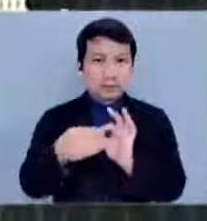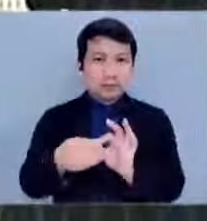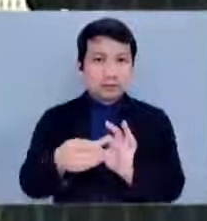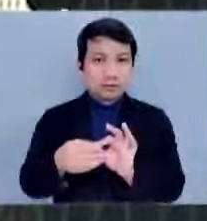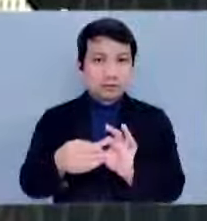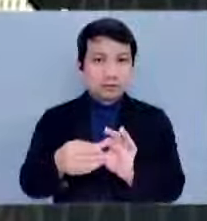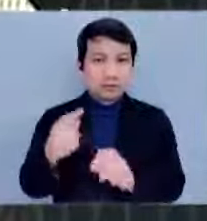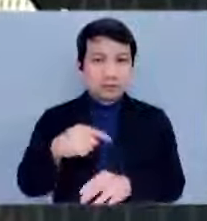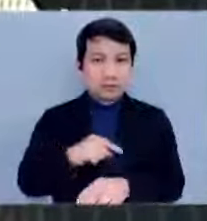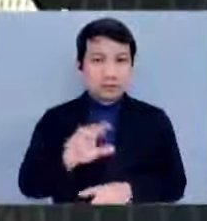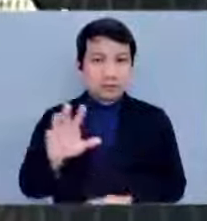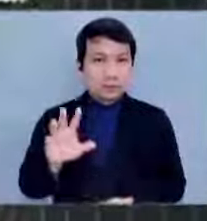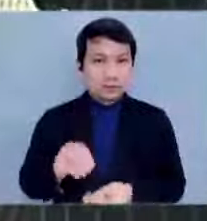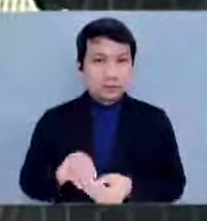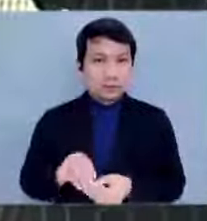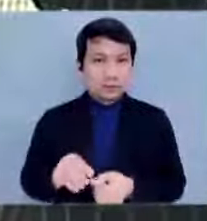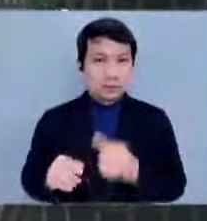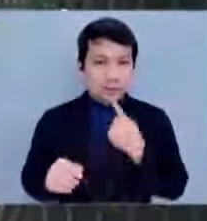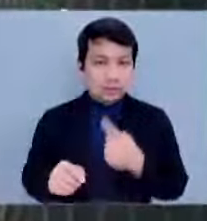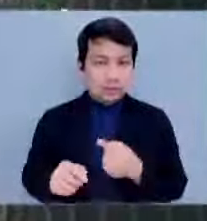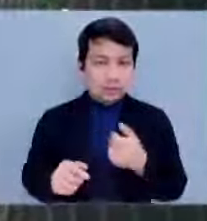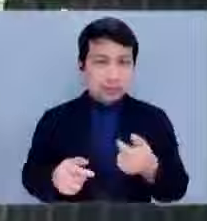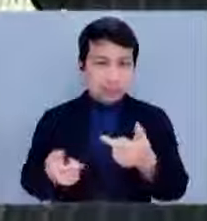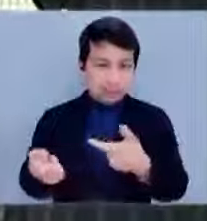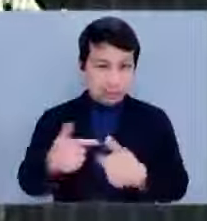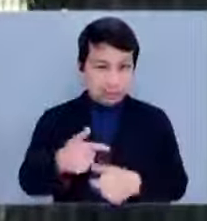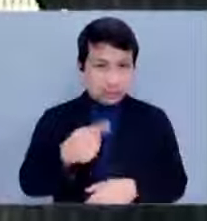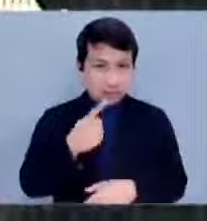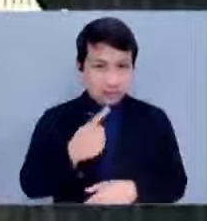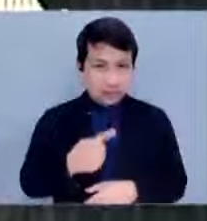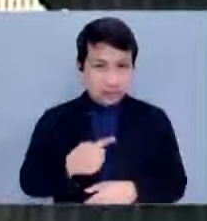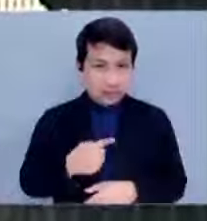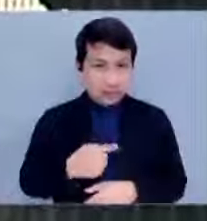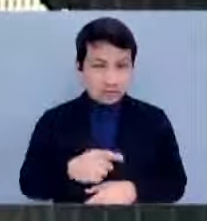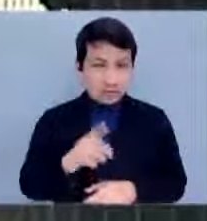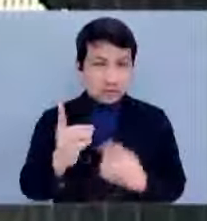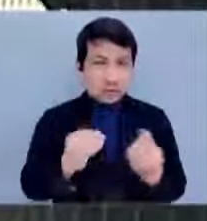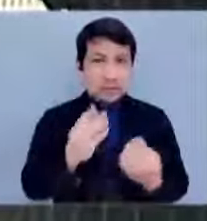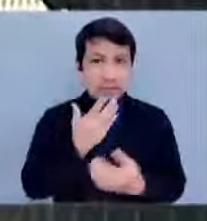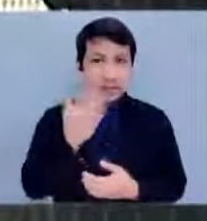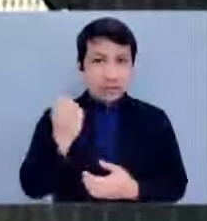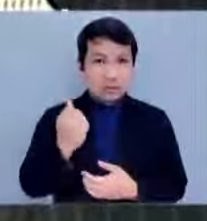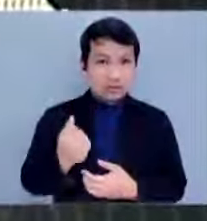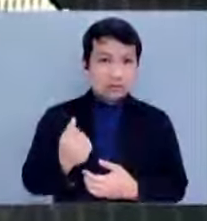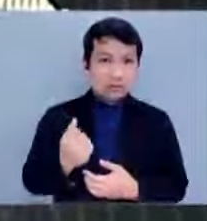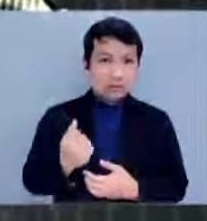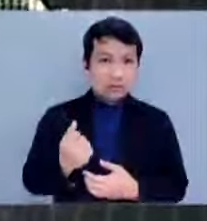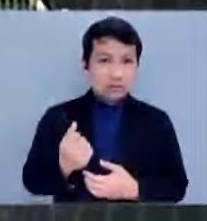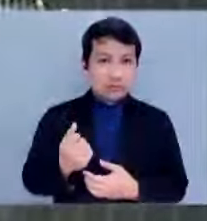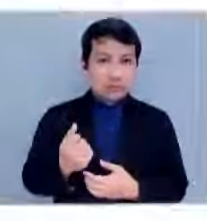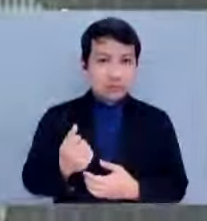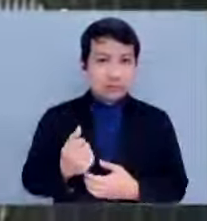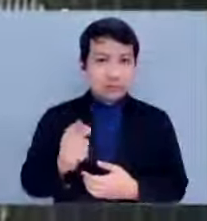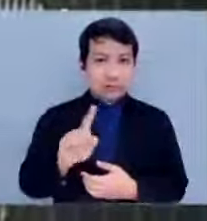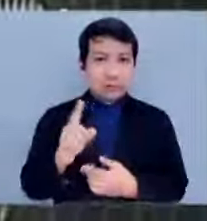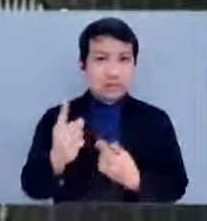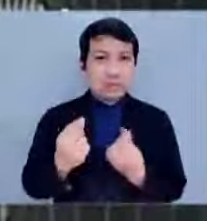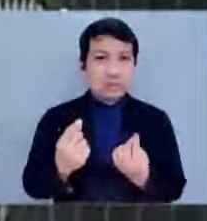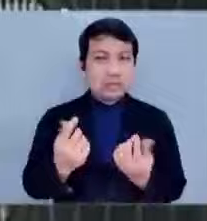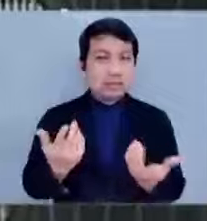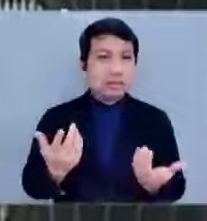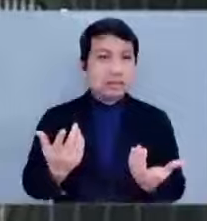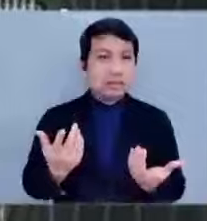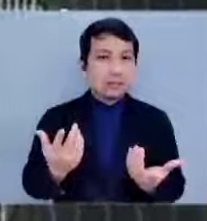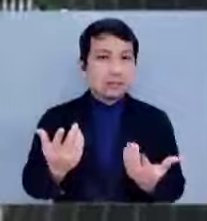lahat, and ang sinabi po nila sa akin, do your best. Sabi ko, ha? Ano pong gagawin ko? Sige